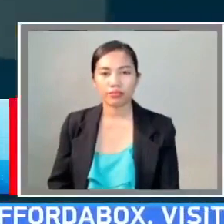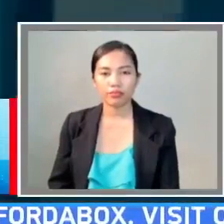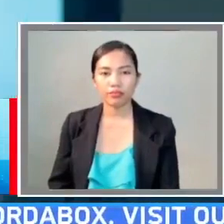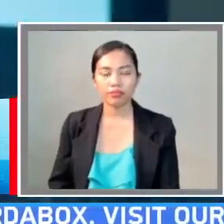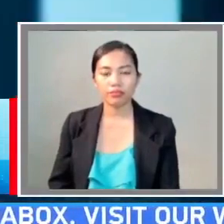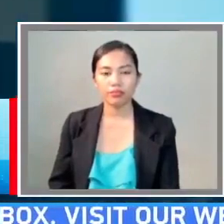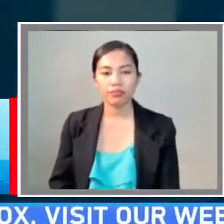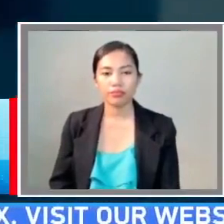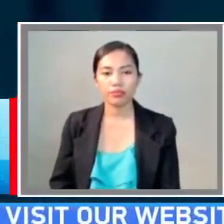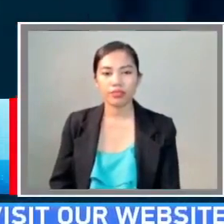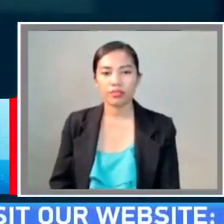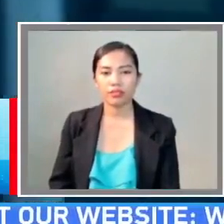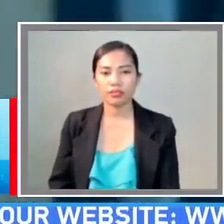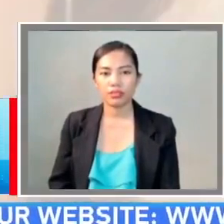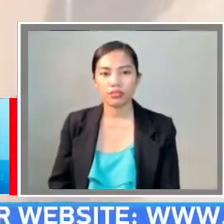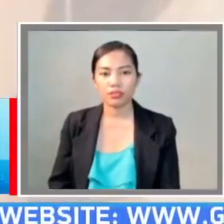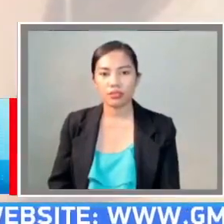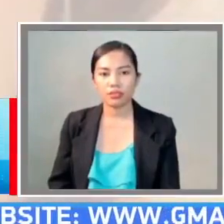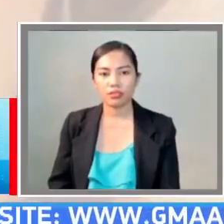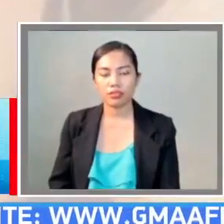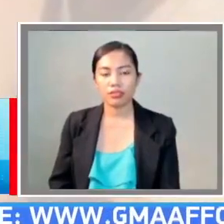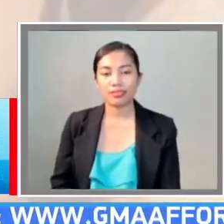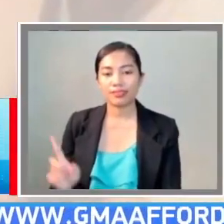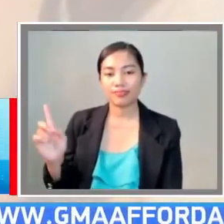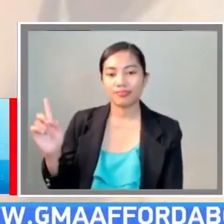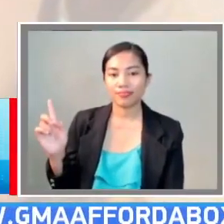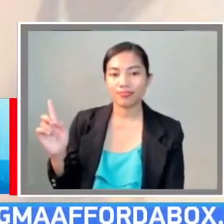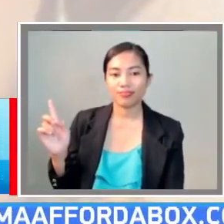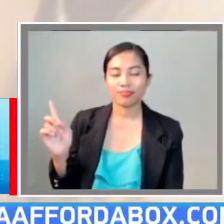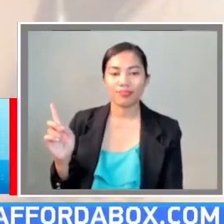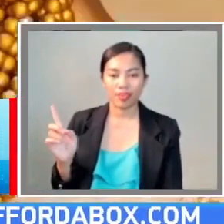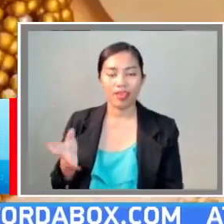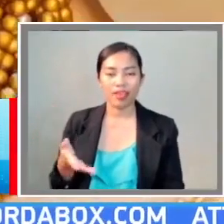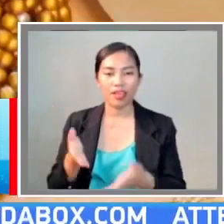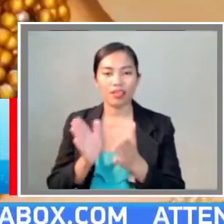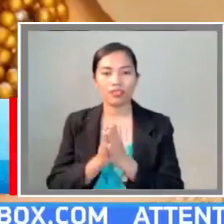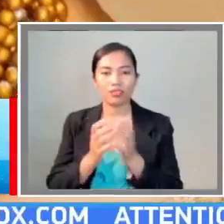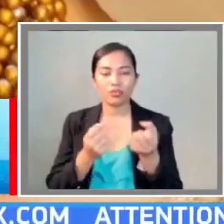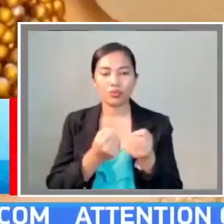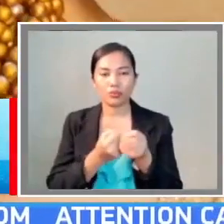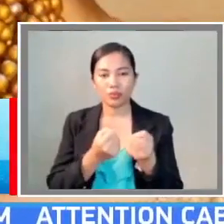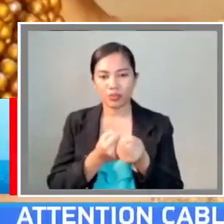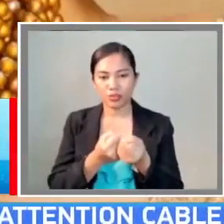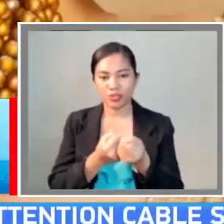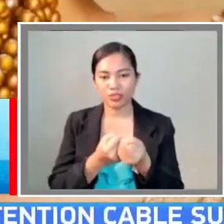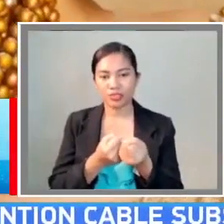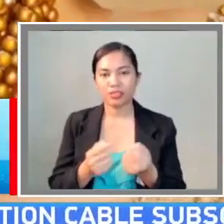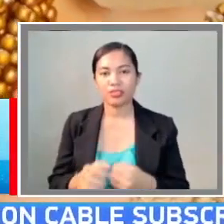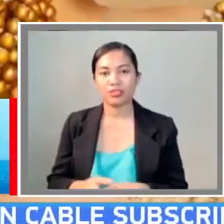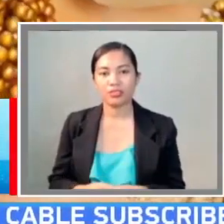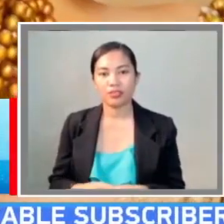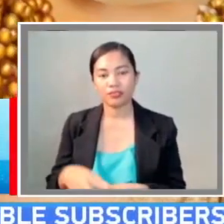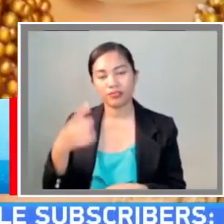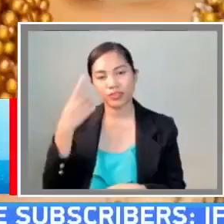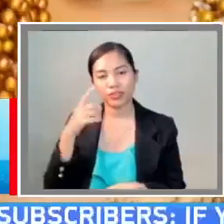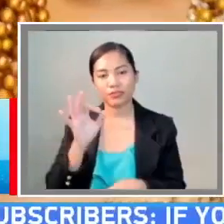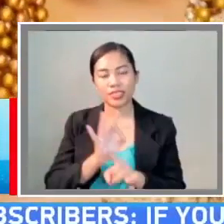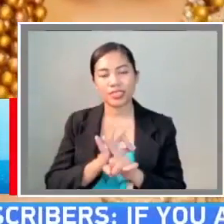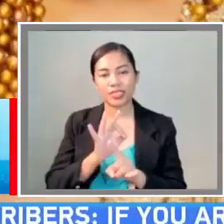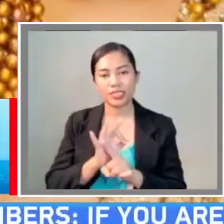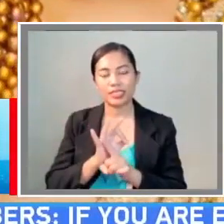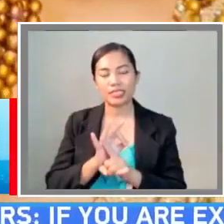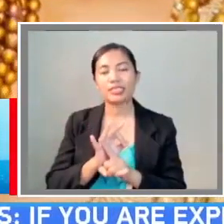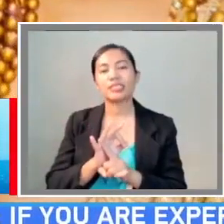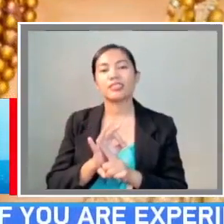Kahiponatics at Kabudol Unite. Humingi ng suporta si magandang dilag star Herlene Budol sa kanyang fans para sa pagsabak niya sa Miss